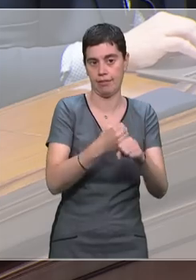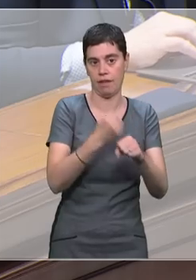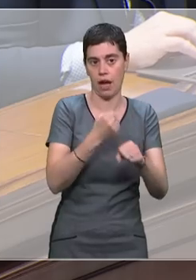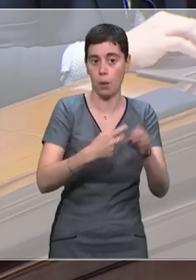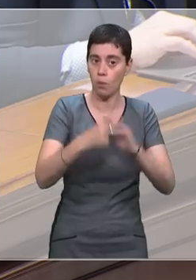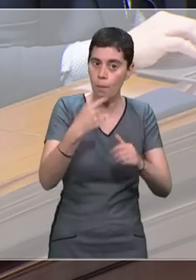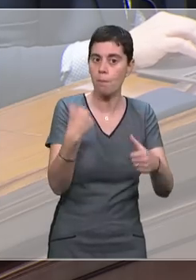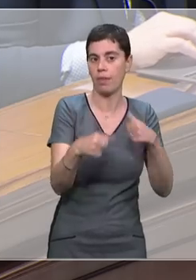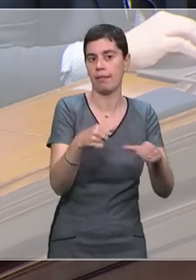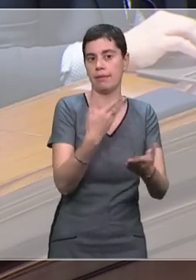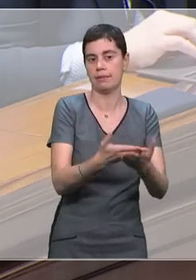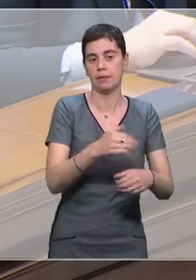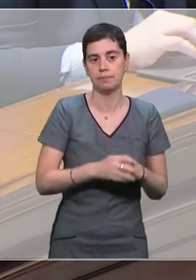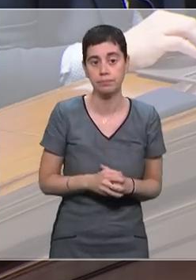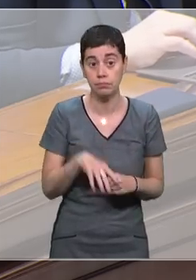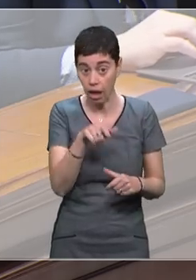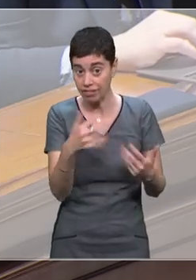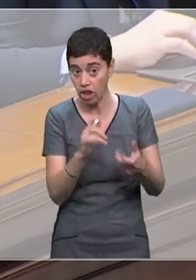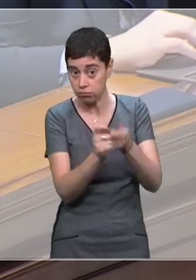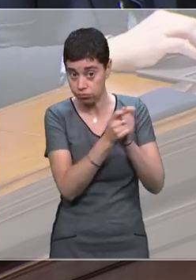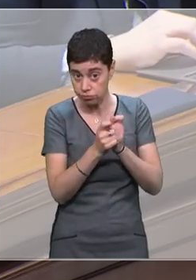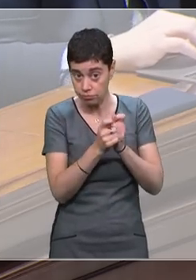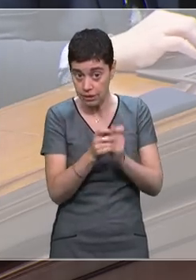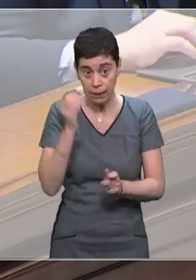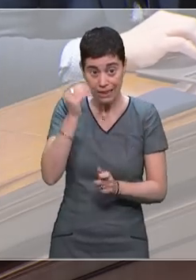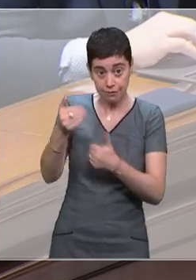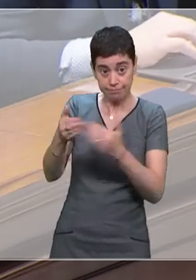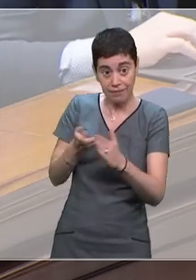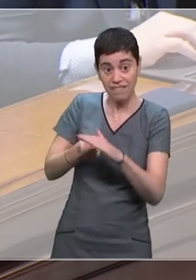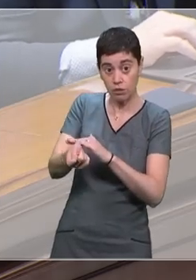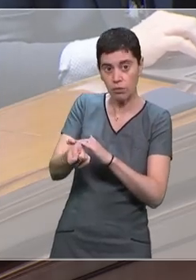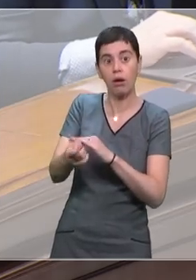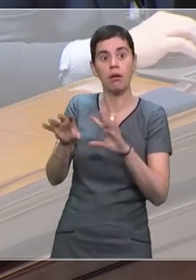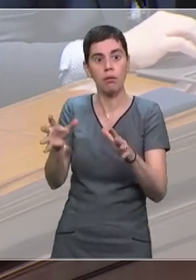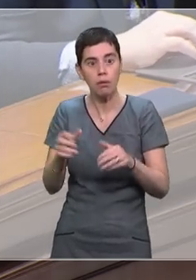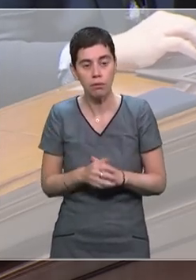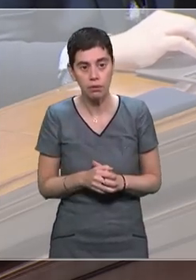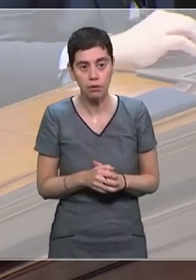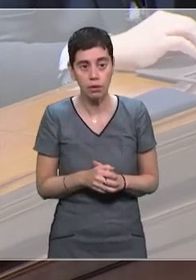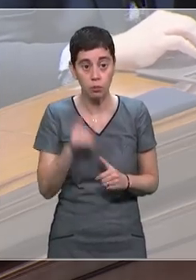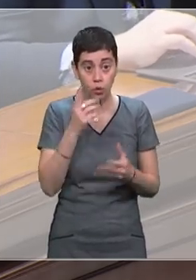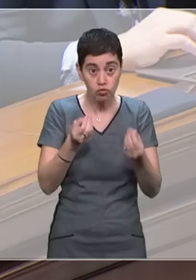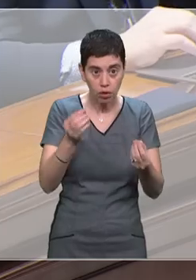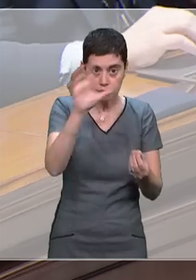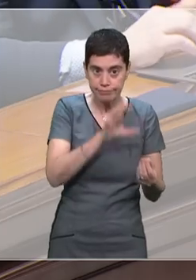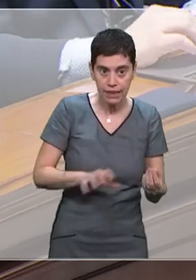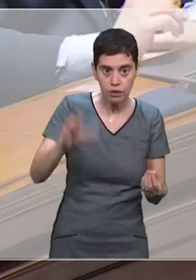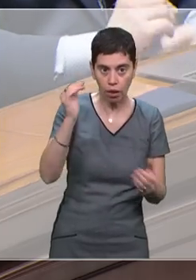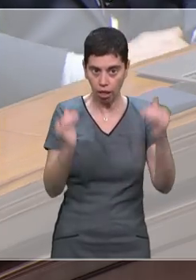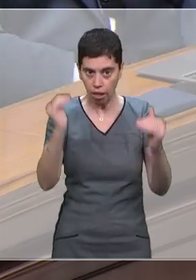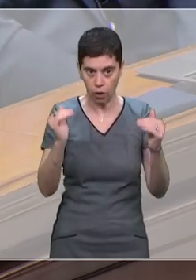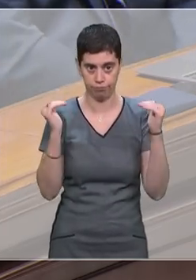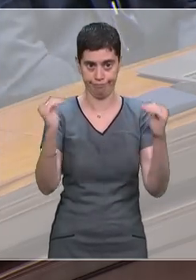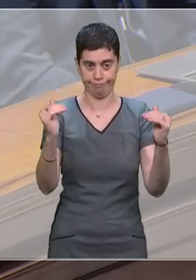sont déjà en cours. La réforme du financement de la psychiatrie, qui a pour objectif de réduire les inégalités entre les territoires et de redonner des